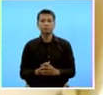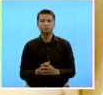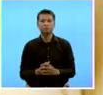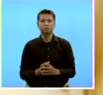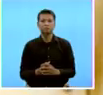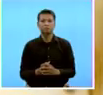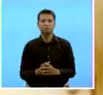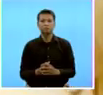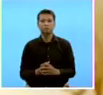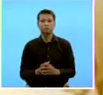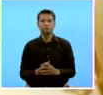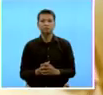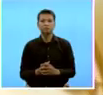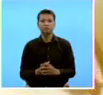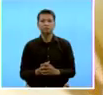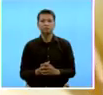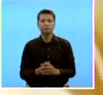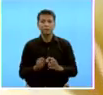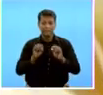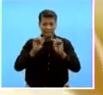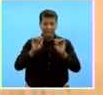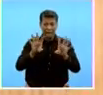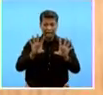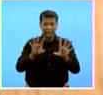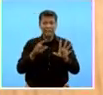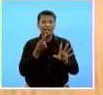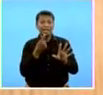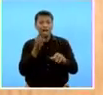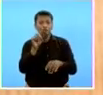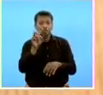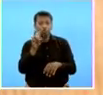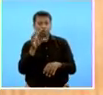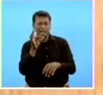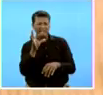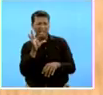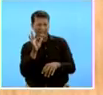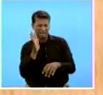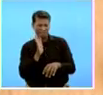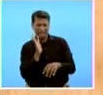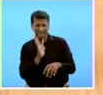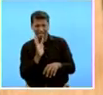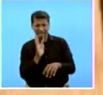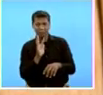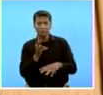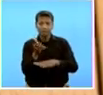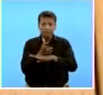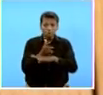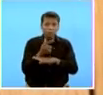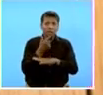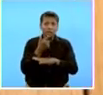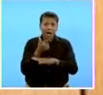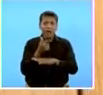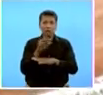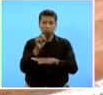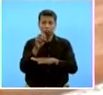Selain itu, iklan produk susu kental manis dilarang menggunakan visualisasi yang menyetarakan dengan produk susu lain sebagai penambah atau pelengkap